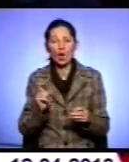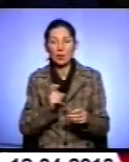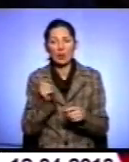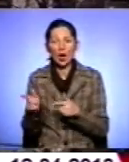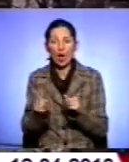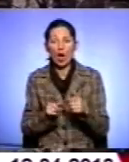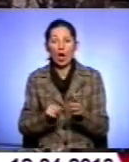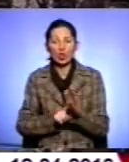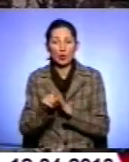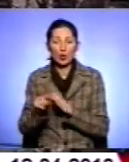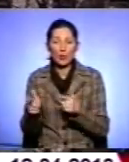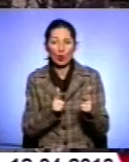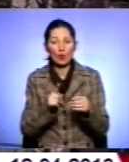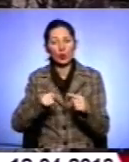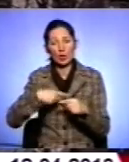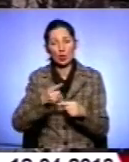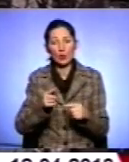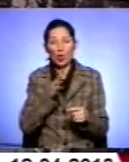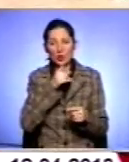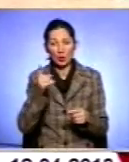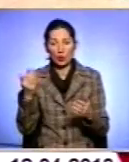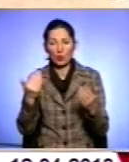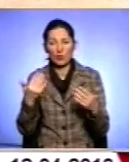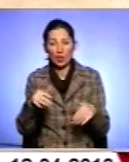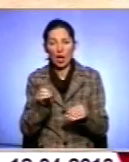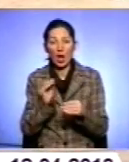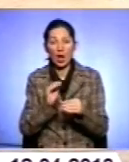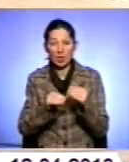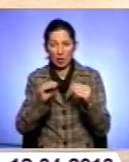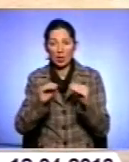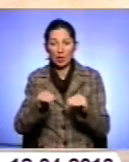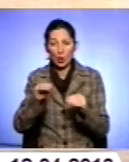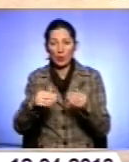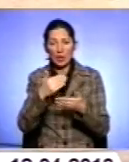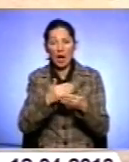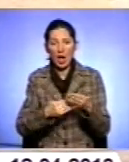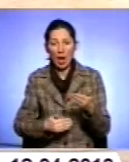до наступного сезону. Вже розроблені графіки ремонту котелень і інженерних мереж.